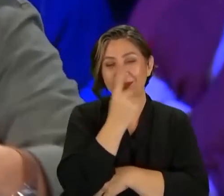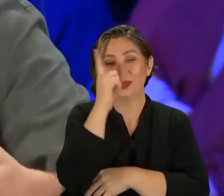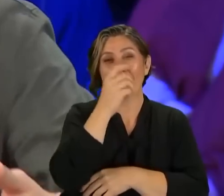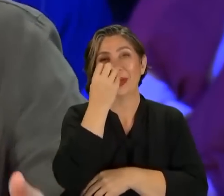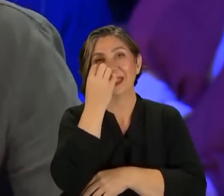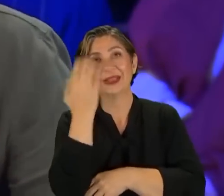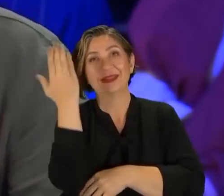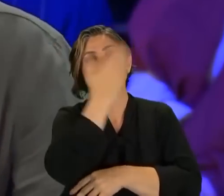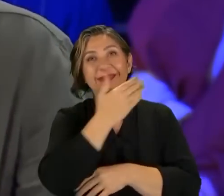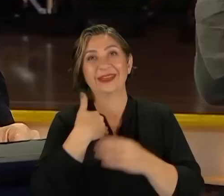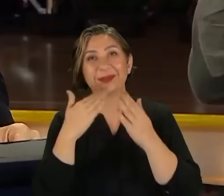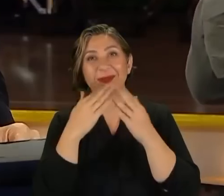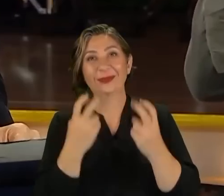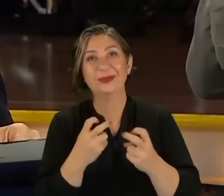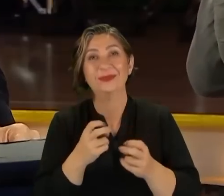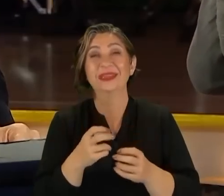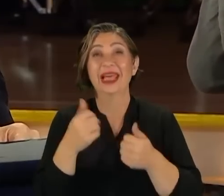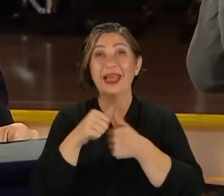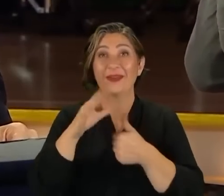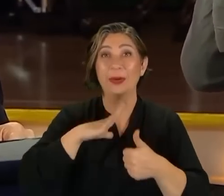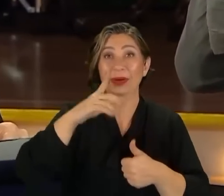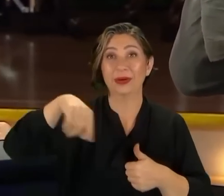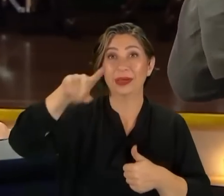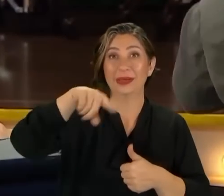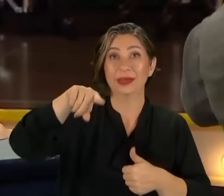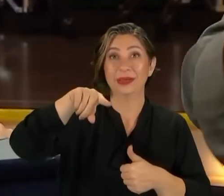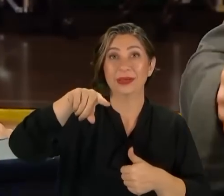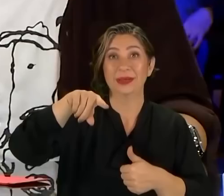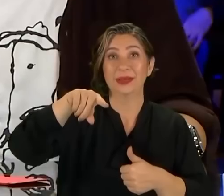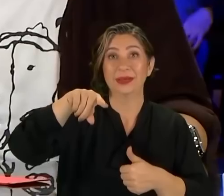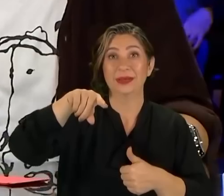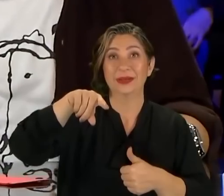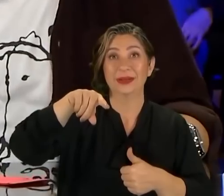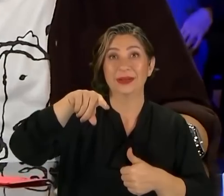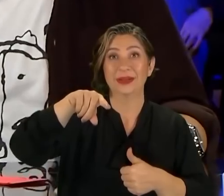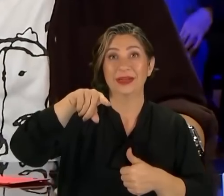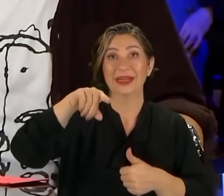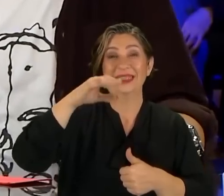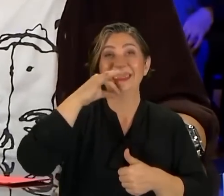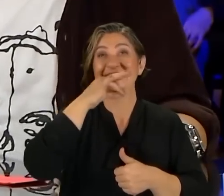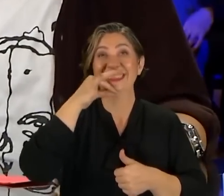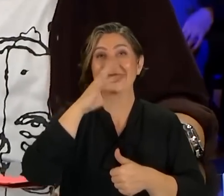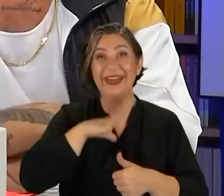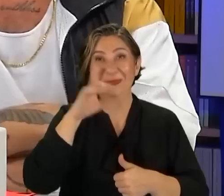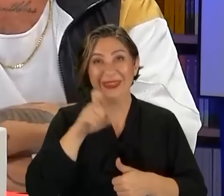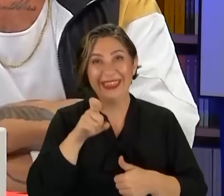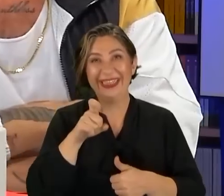bahçeli evlerde oturuyorum zaten. Evli olan var mı aranızda? Yatkın olan. Yani